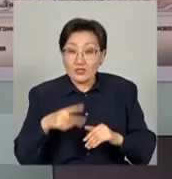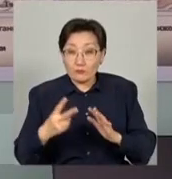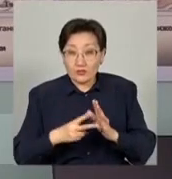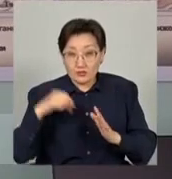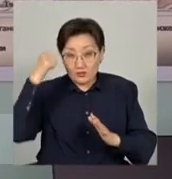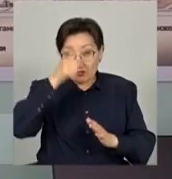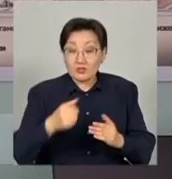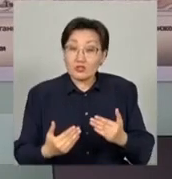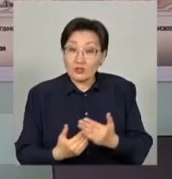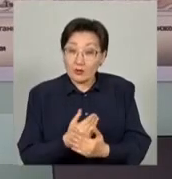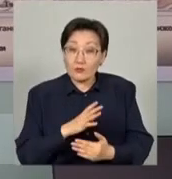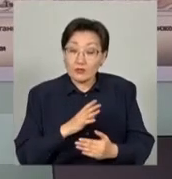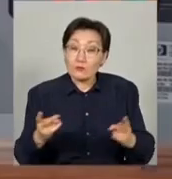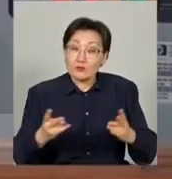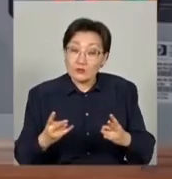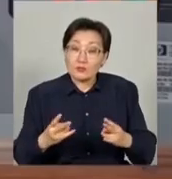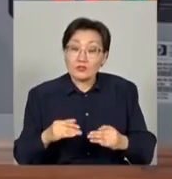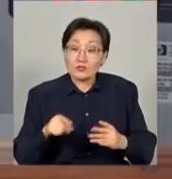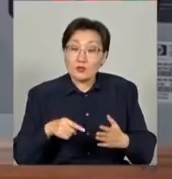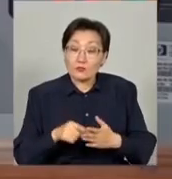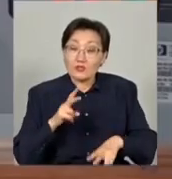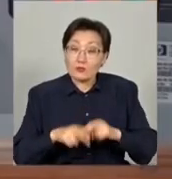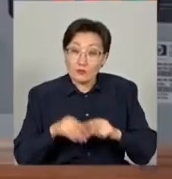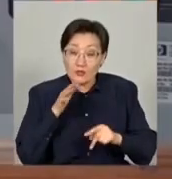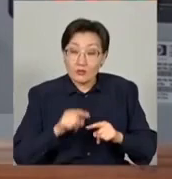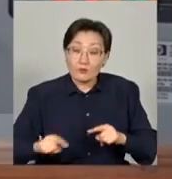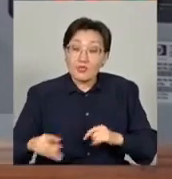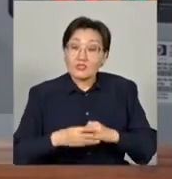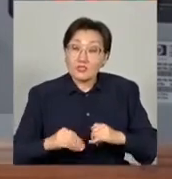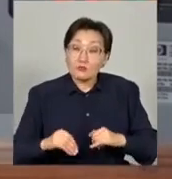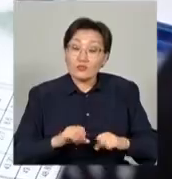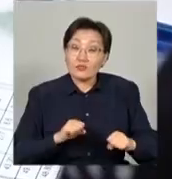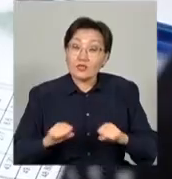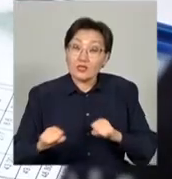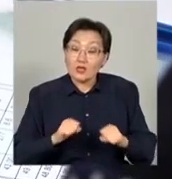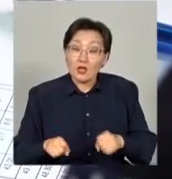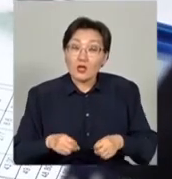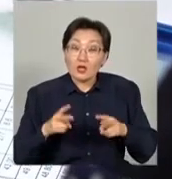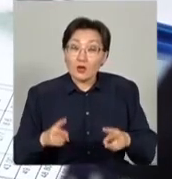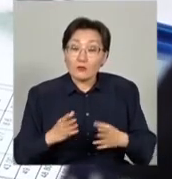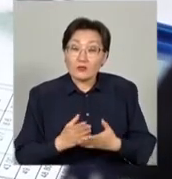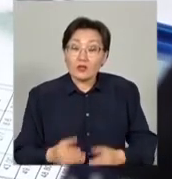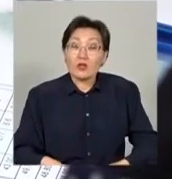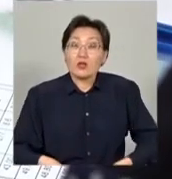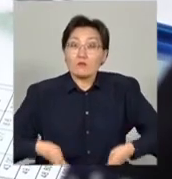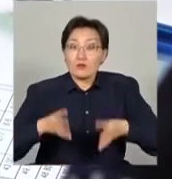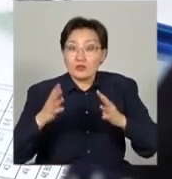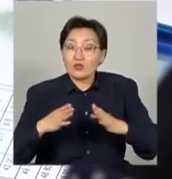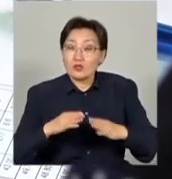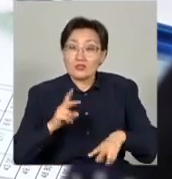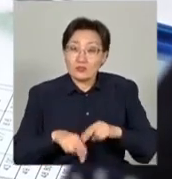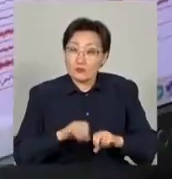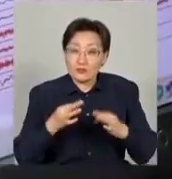жыл жаңартылған екен. Оның қажеттілігі сол, қала құрылысы кезінде жер сілкінісі қаупы бар аймақтарда биік ғимараттар салуға рұқсат етілмейді.